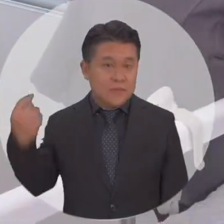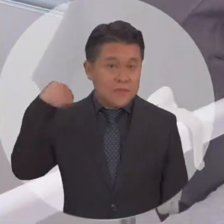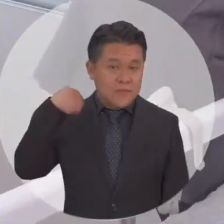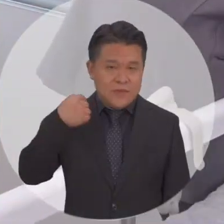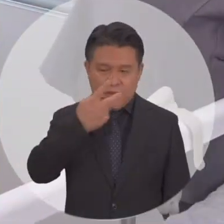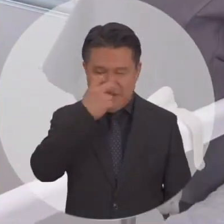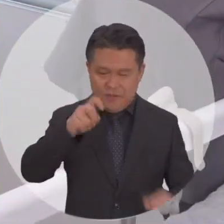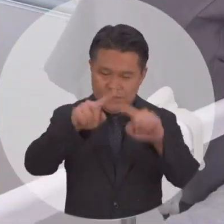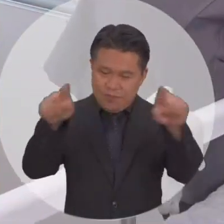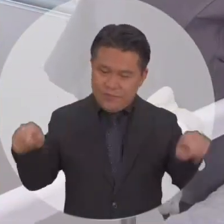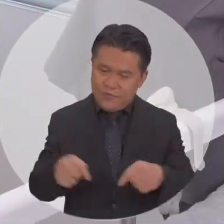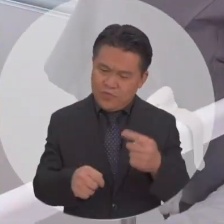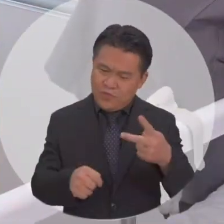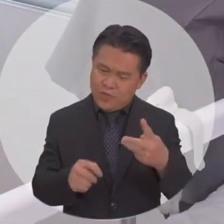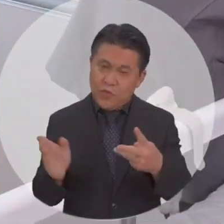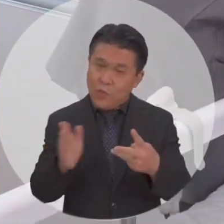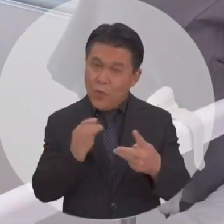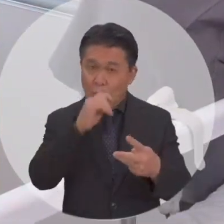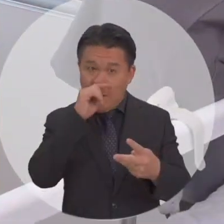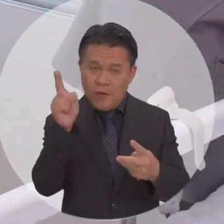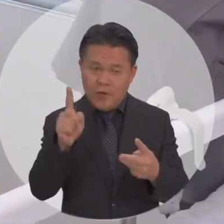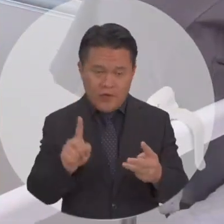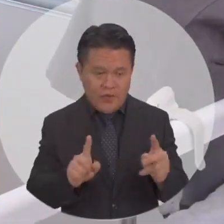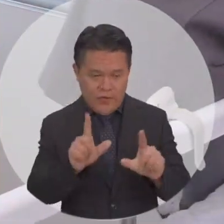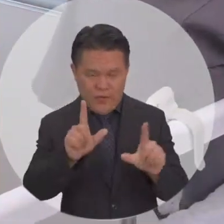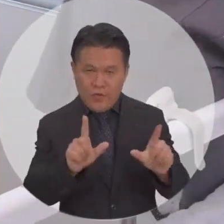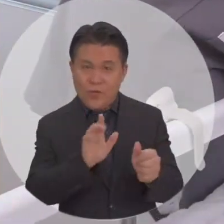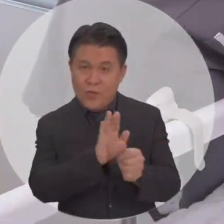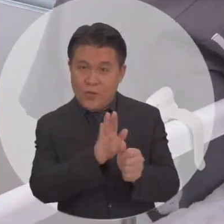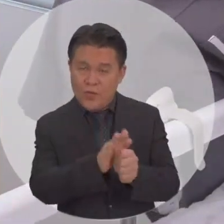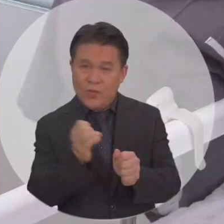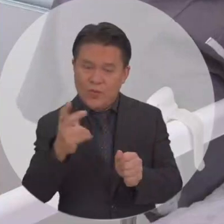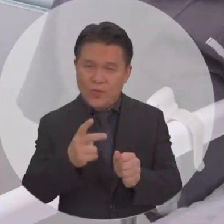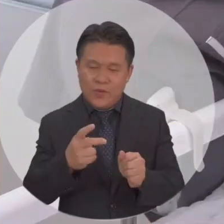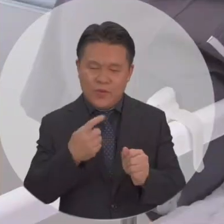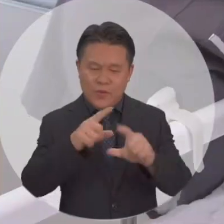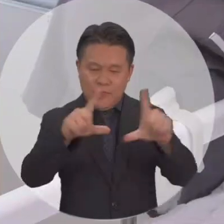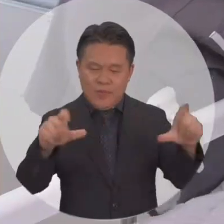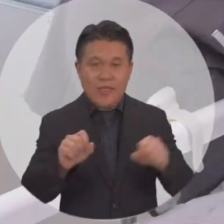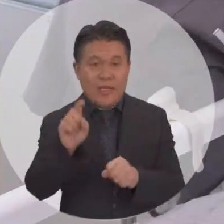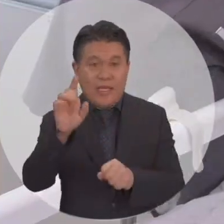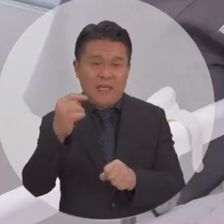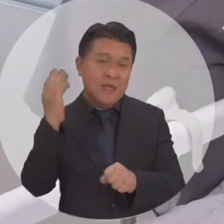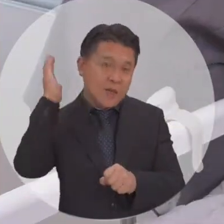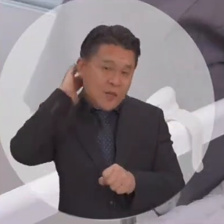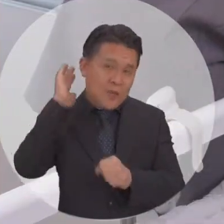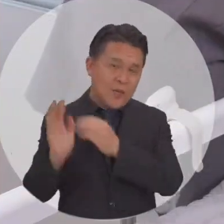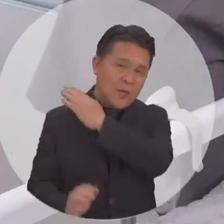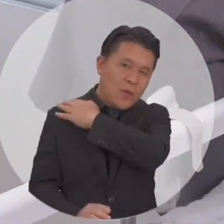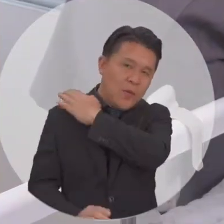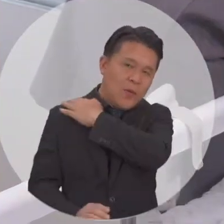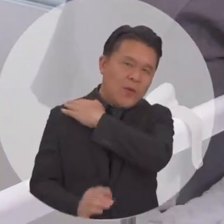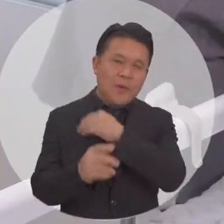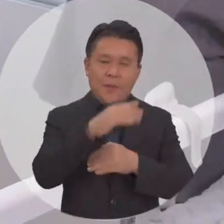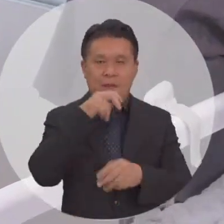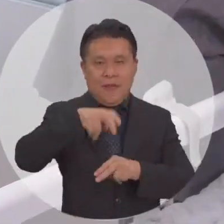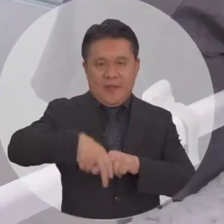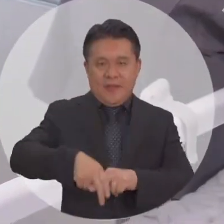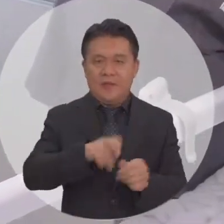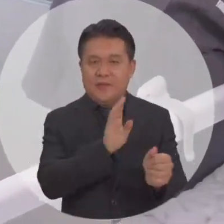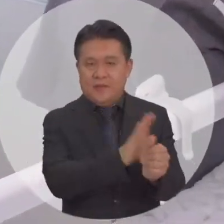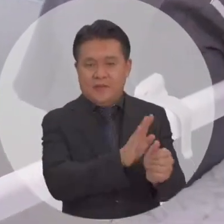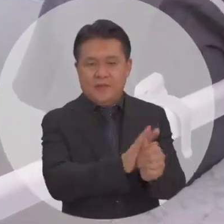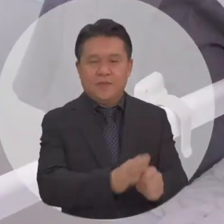등 뒤에 베개 두세 개를 사용하여 자세를 유지해주거나 베개 하나를 목과 어깨 밑에 놓아 바른